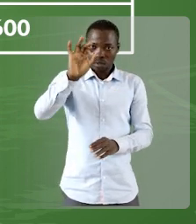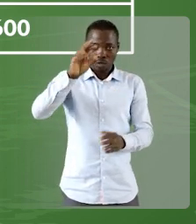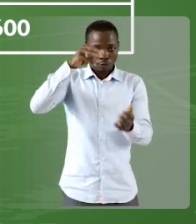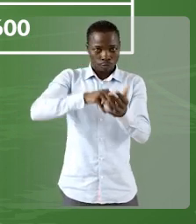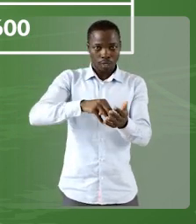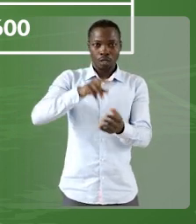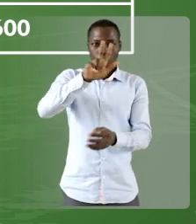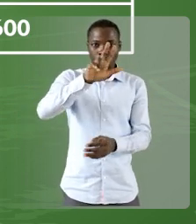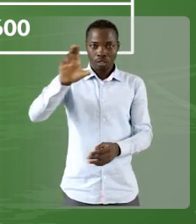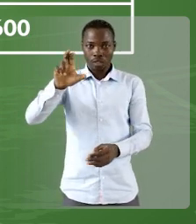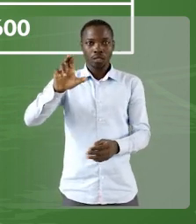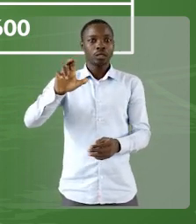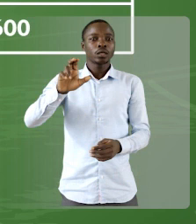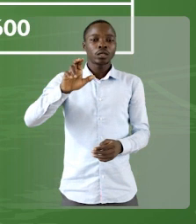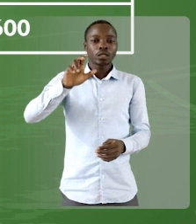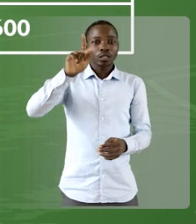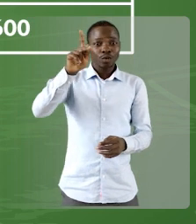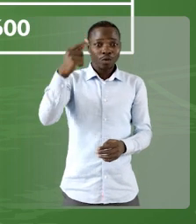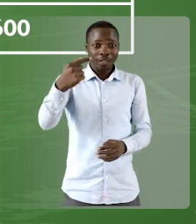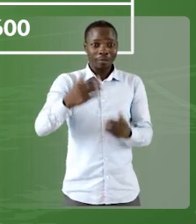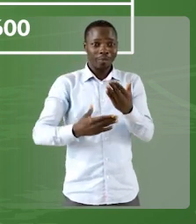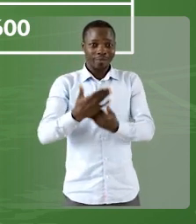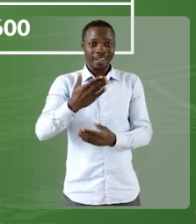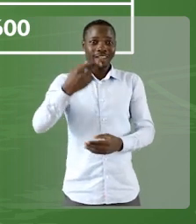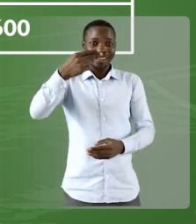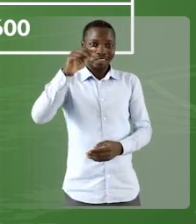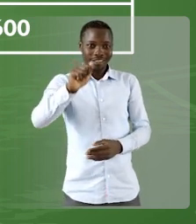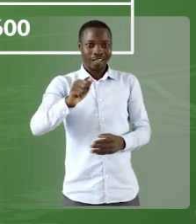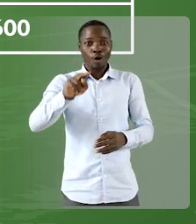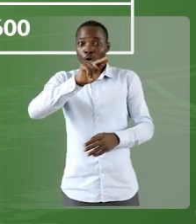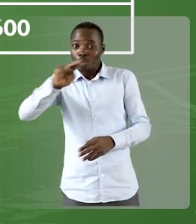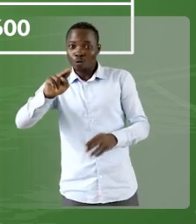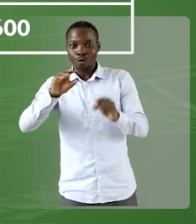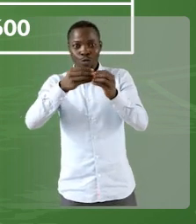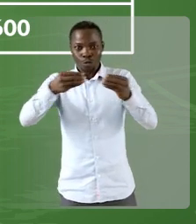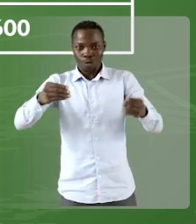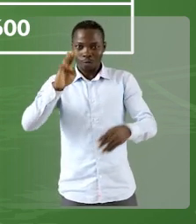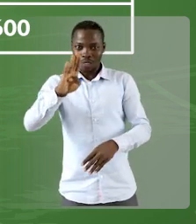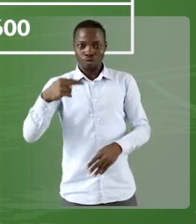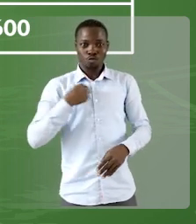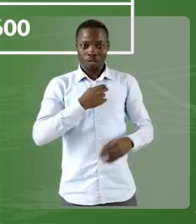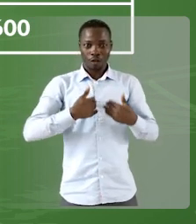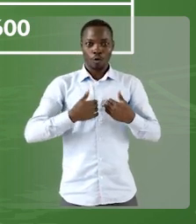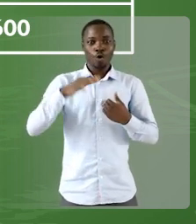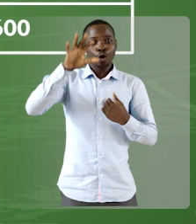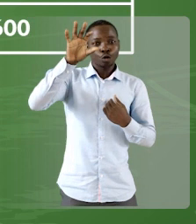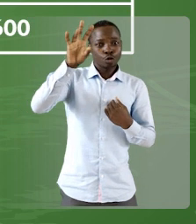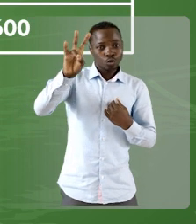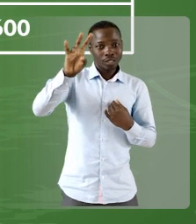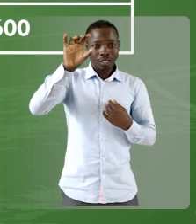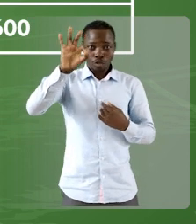300 kg par hectare. Au niveau du sol B, nous avons 79 600